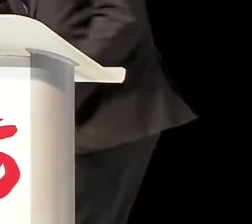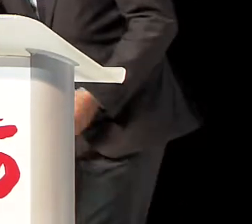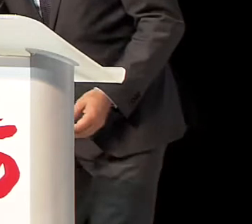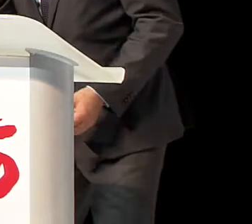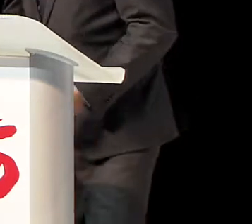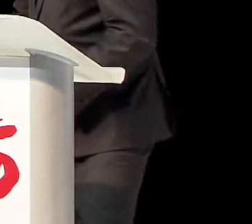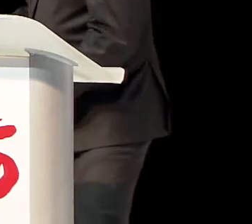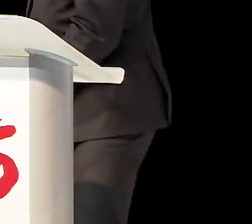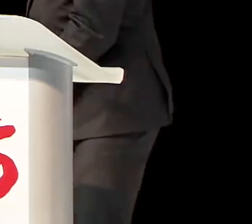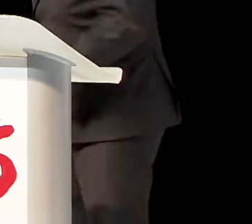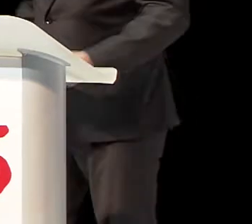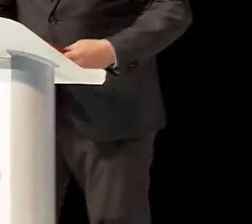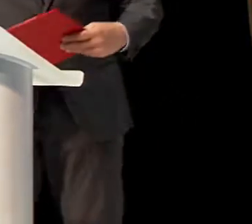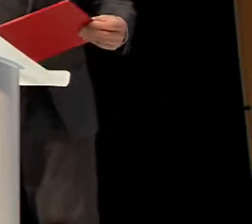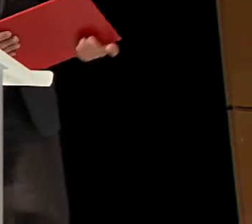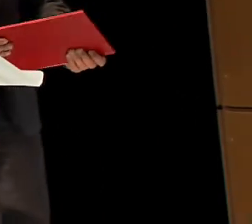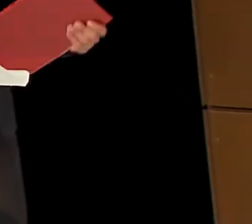Kerski,